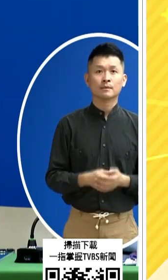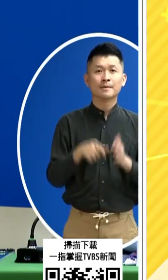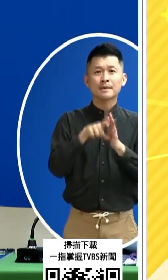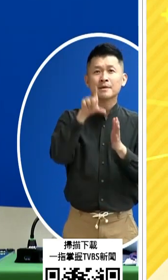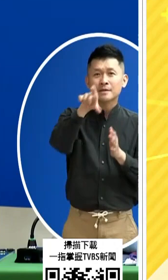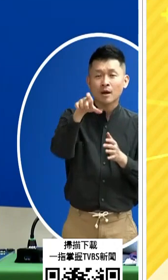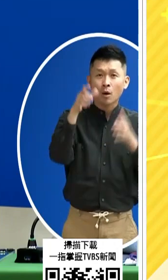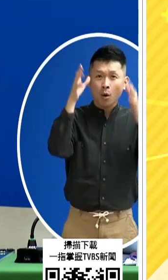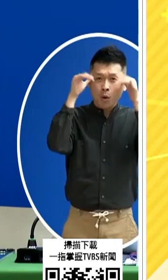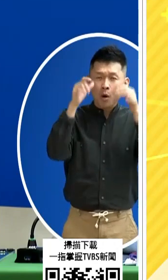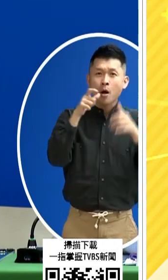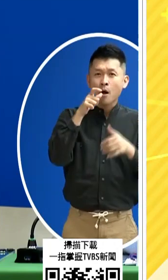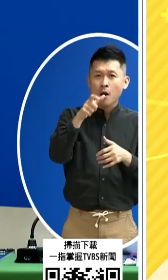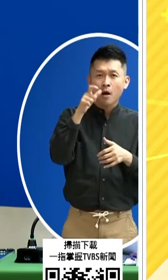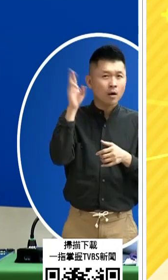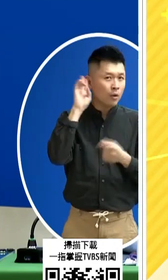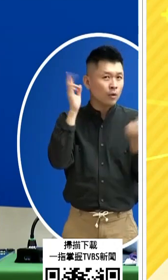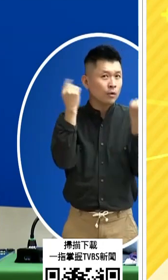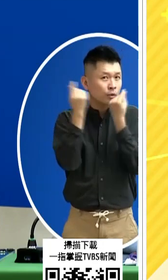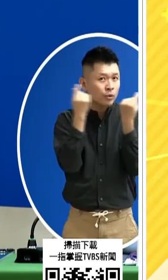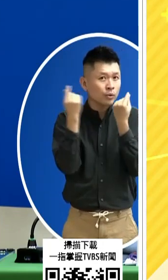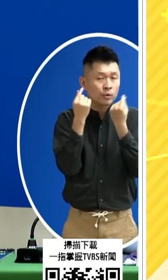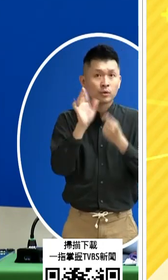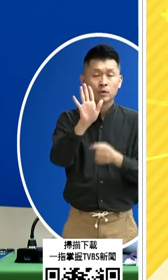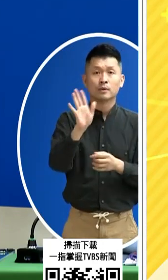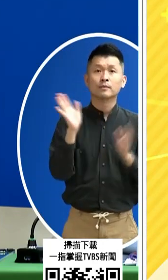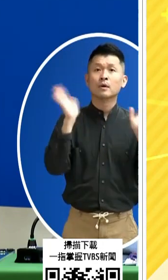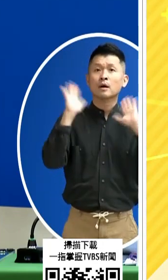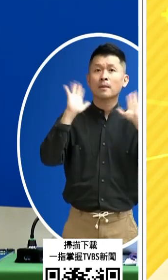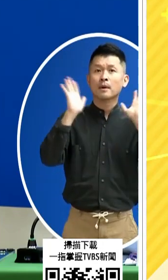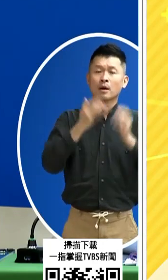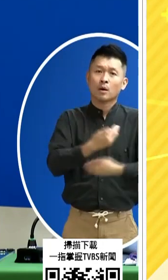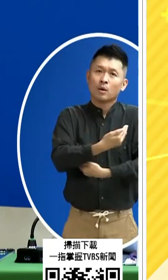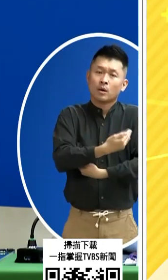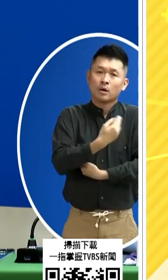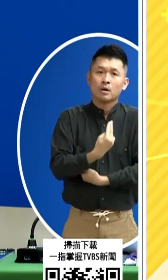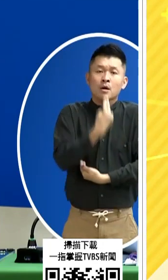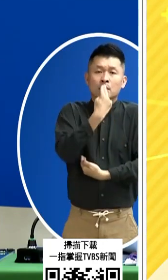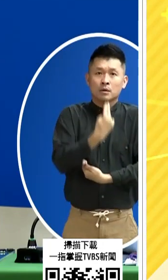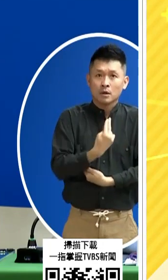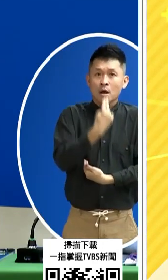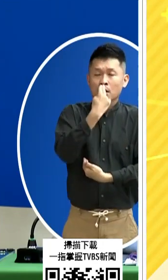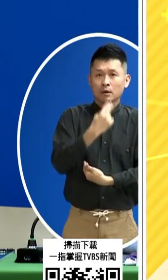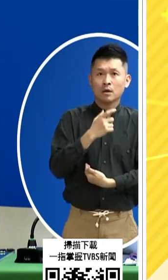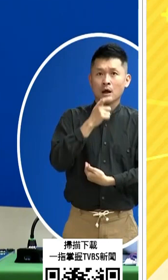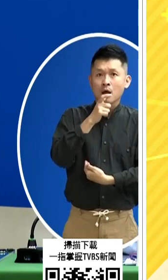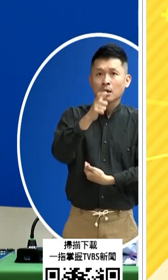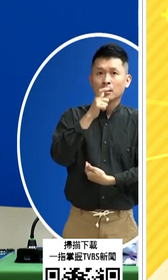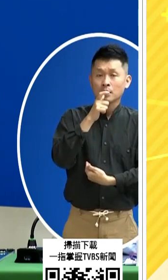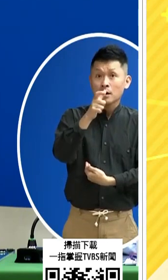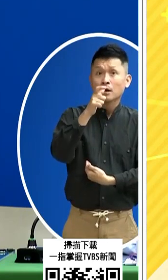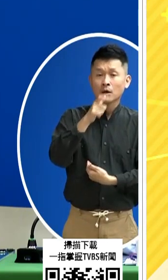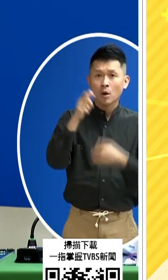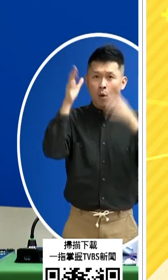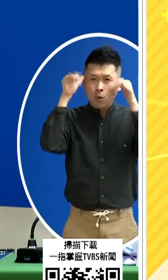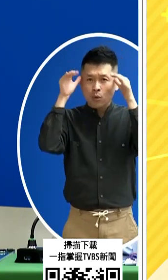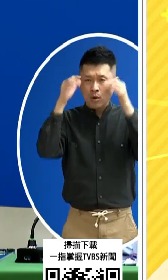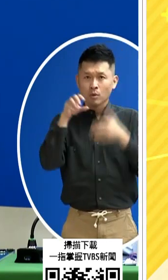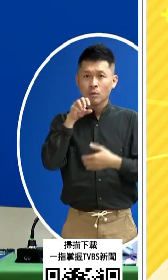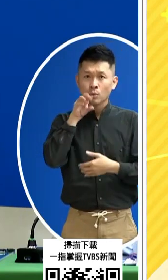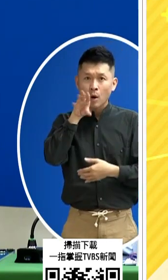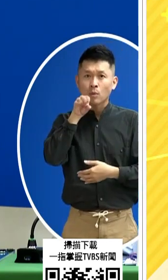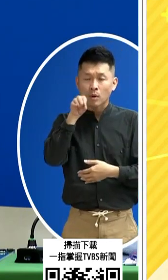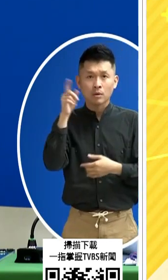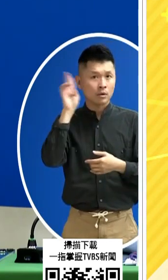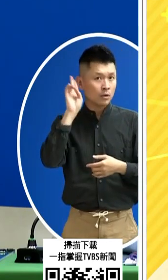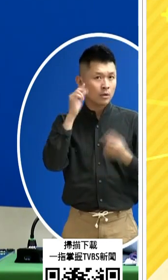湾欺骗他们老百姓的这一个做法又如法的在炮制。那我们大家可以看